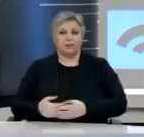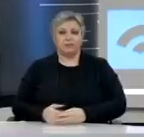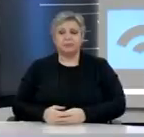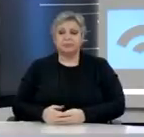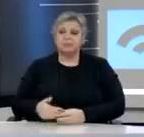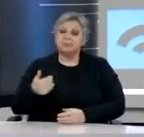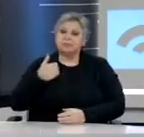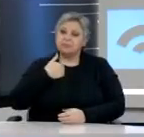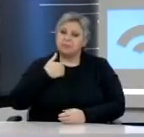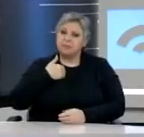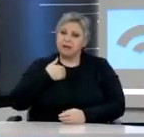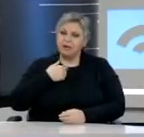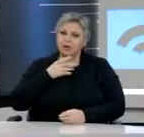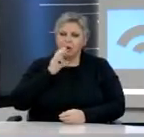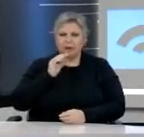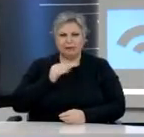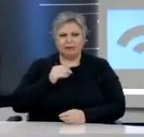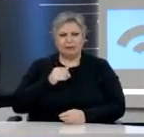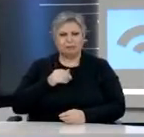Εγώ ειλικρινά